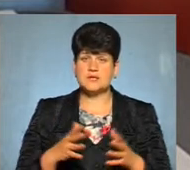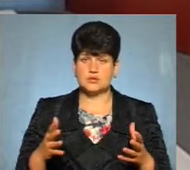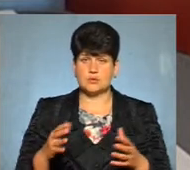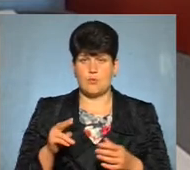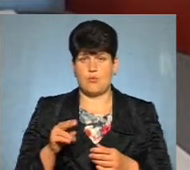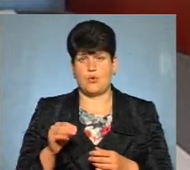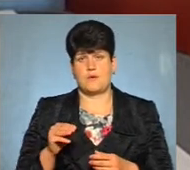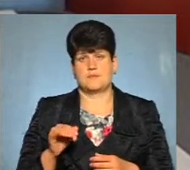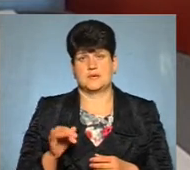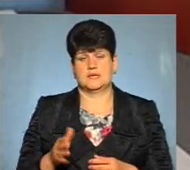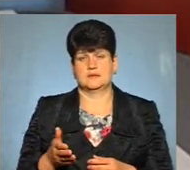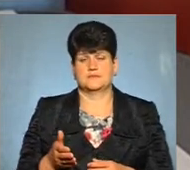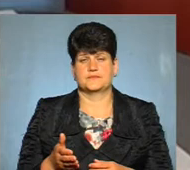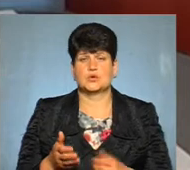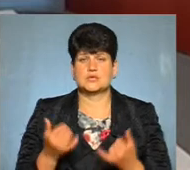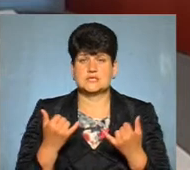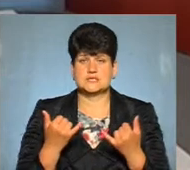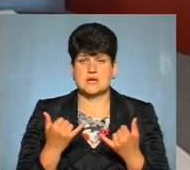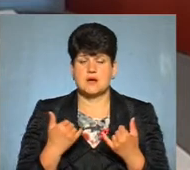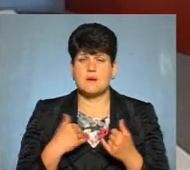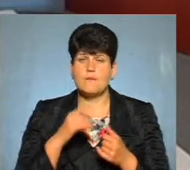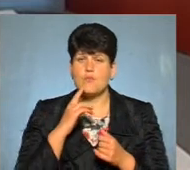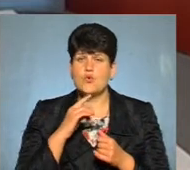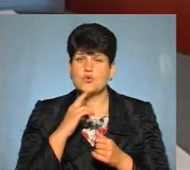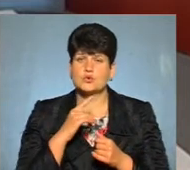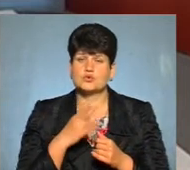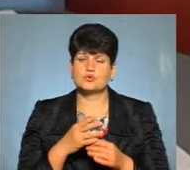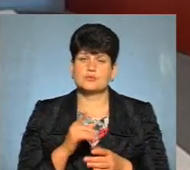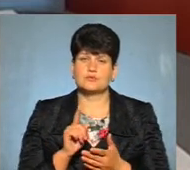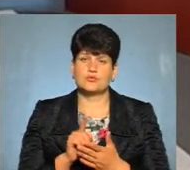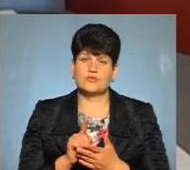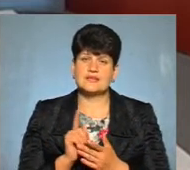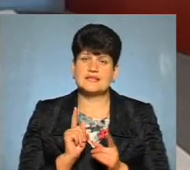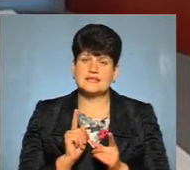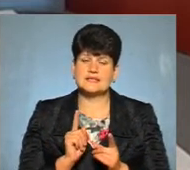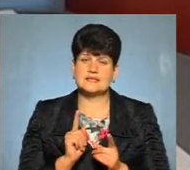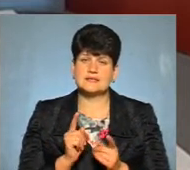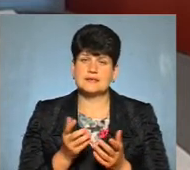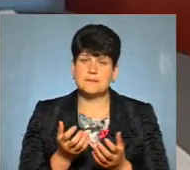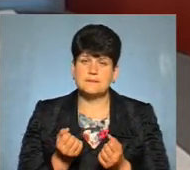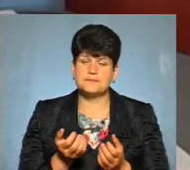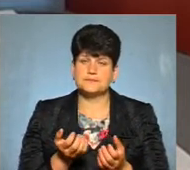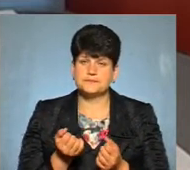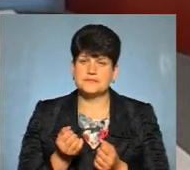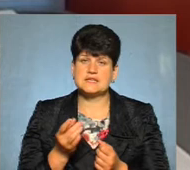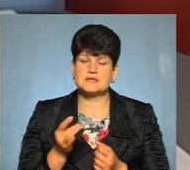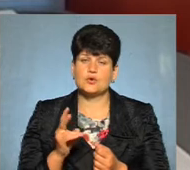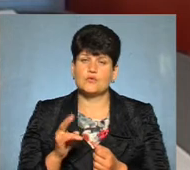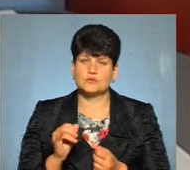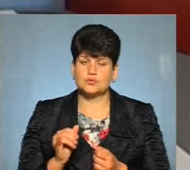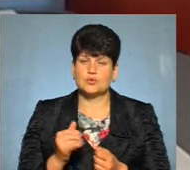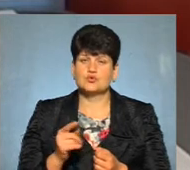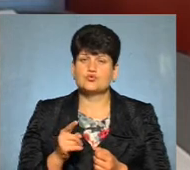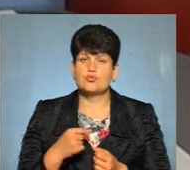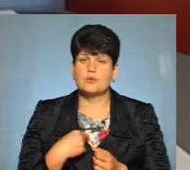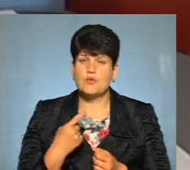Зараз ну, от, ми поки що змушені накопичувати сироватки. От чому ми говоримо людям,